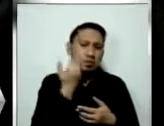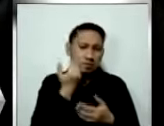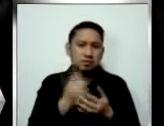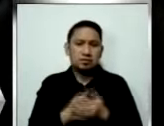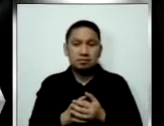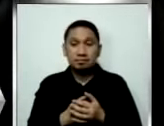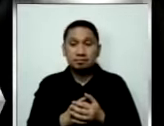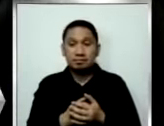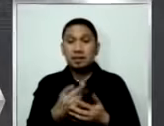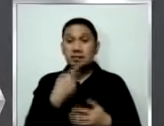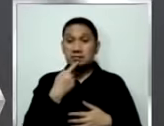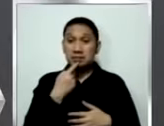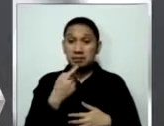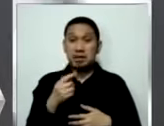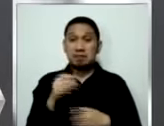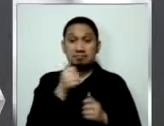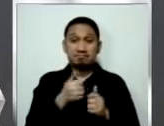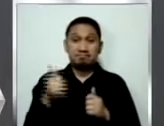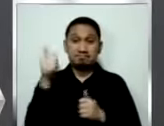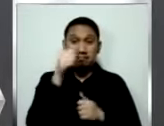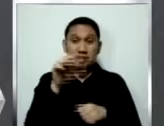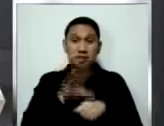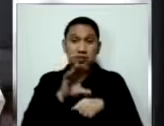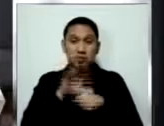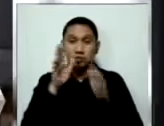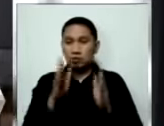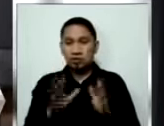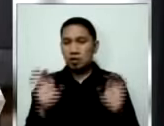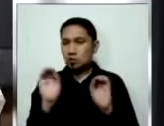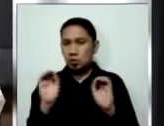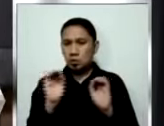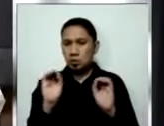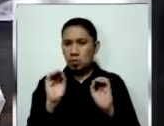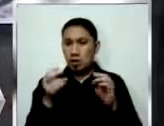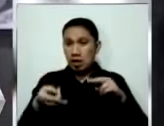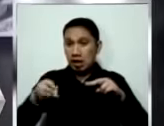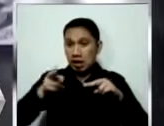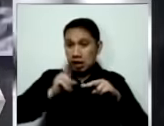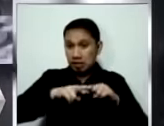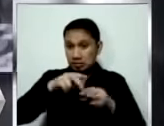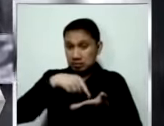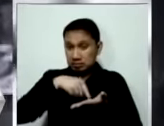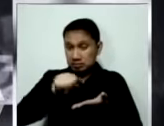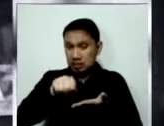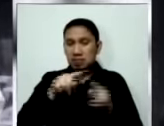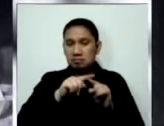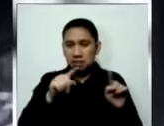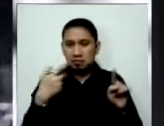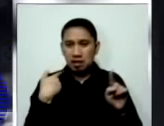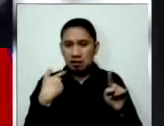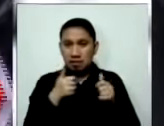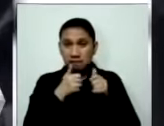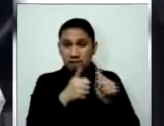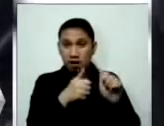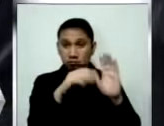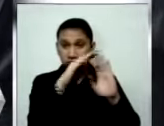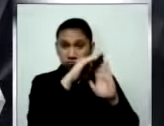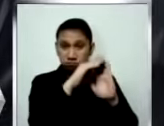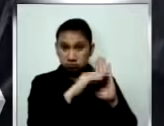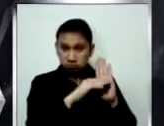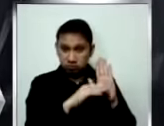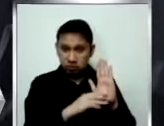ng DOTR, walang taas pasahe. Ang prioridad daw ay sumunod sa ilalatag na guideline, kabilang na rito ang automatic fare collection